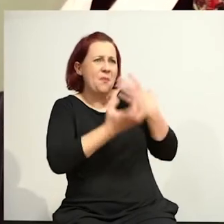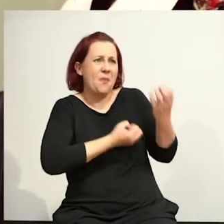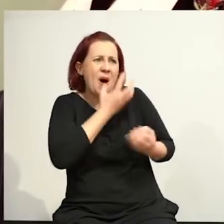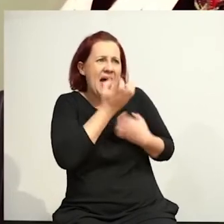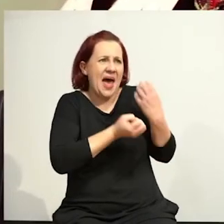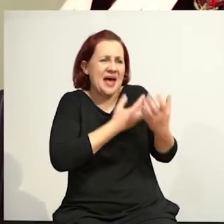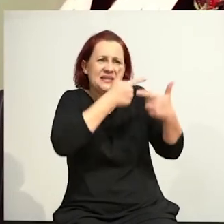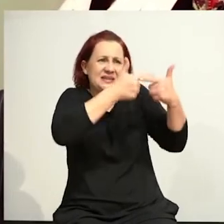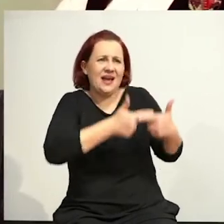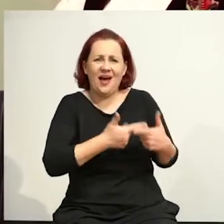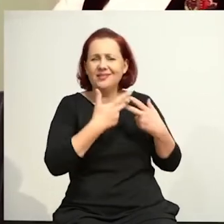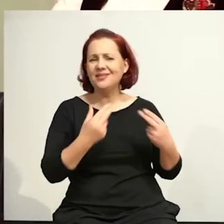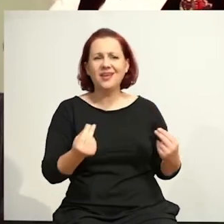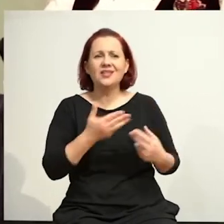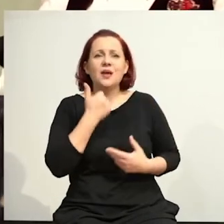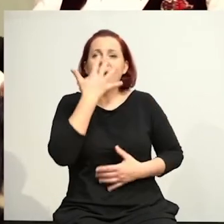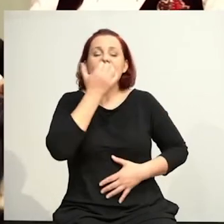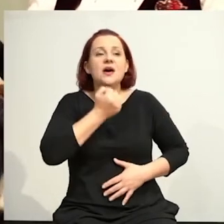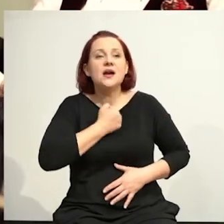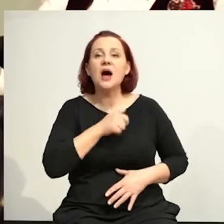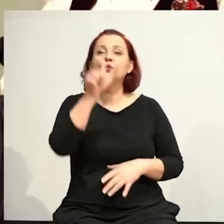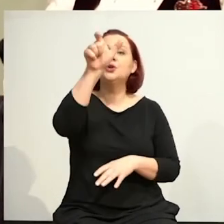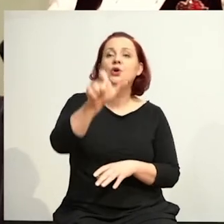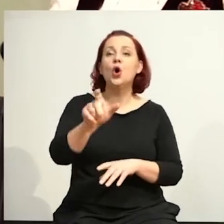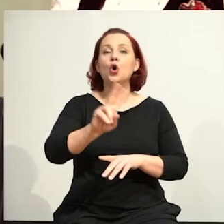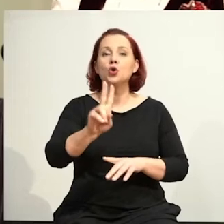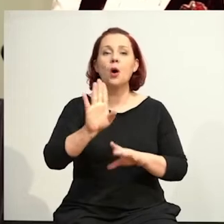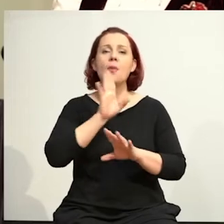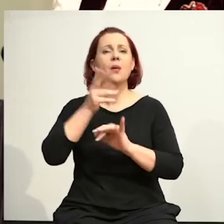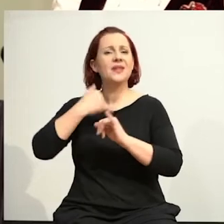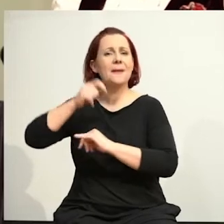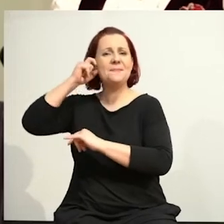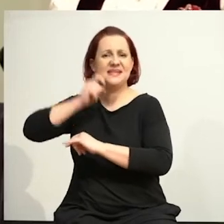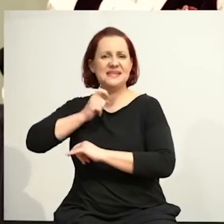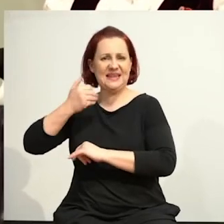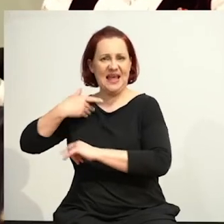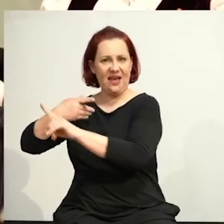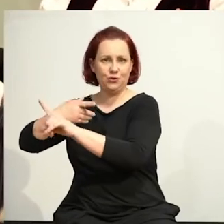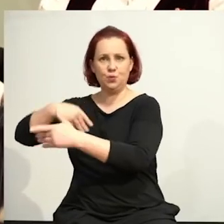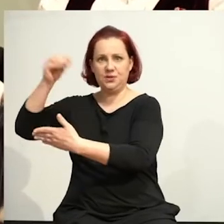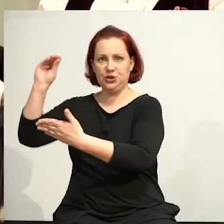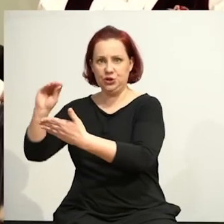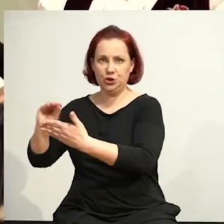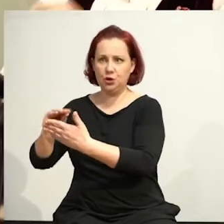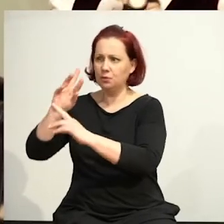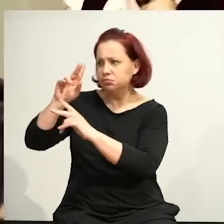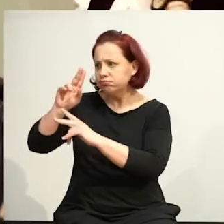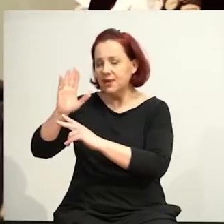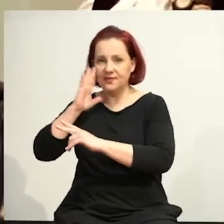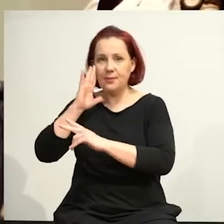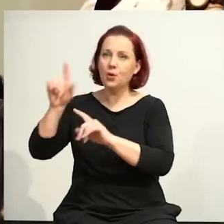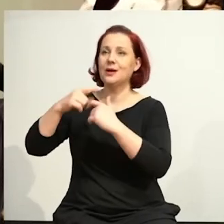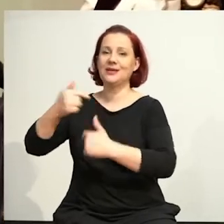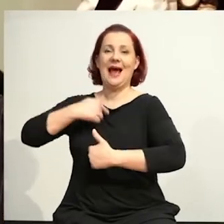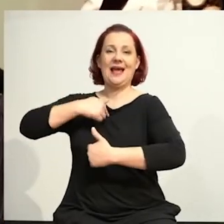tam nie ma takiego wyraźnego podmiotu jak u Mickiewicza na przykład, prawda? Który tak naprawdę bezustannie mówi o